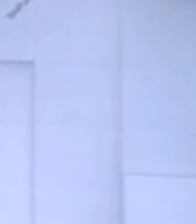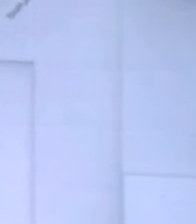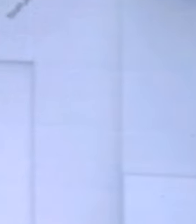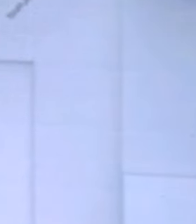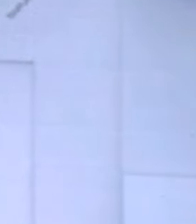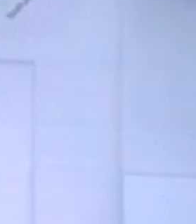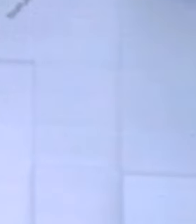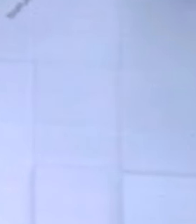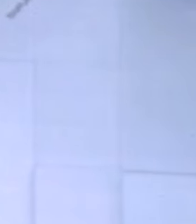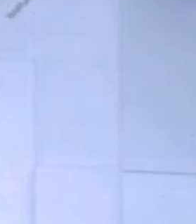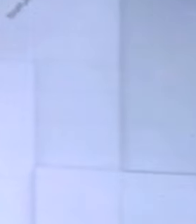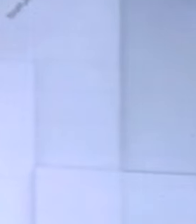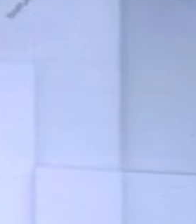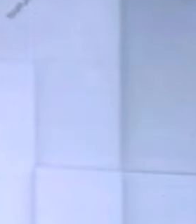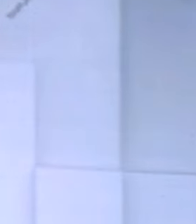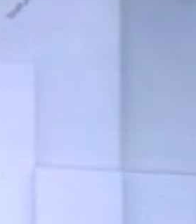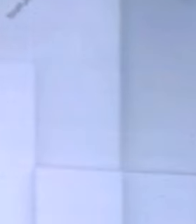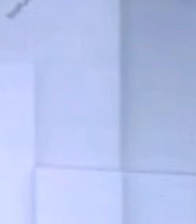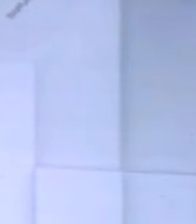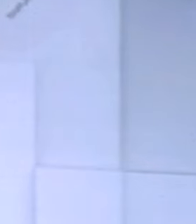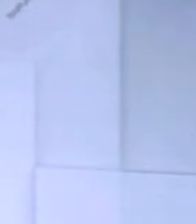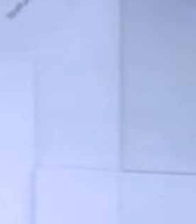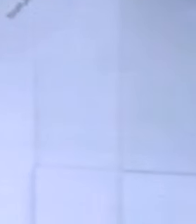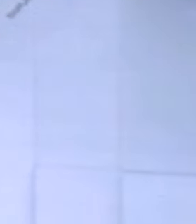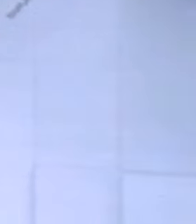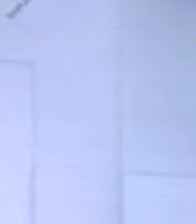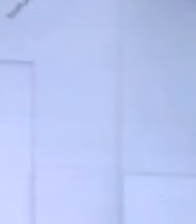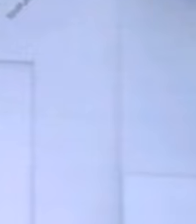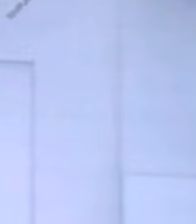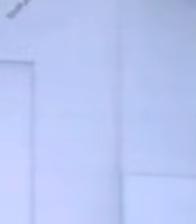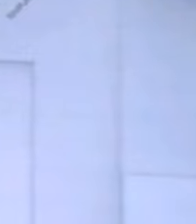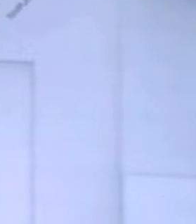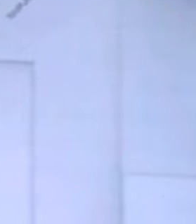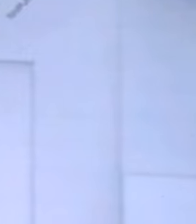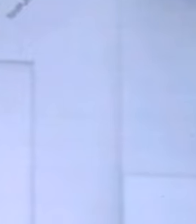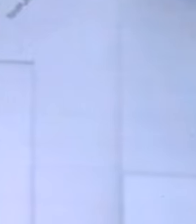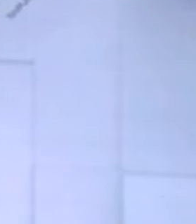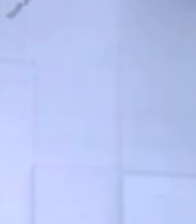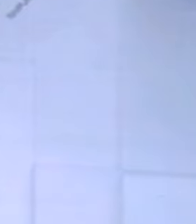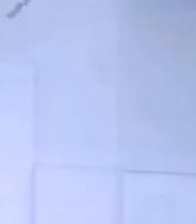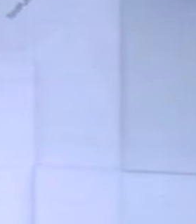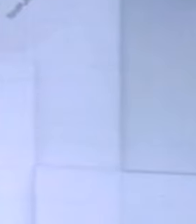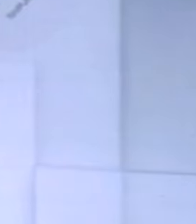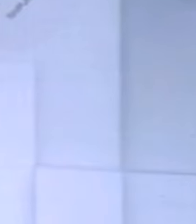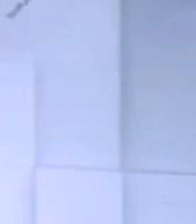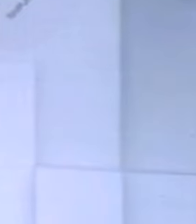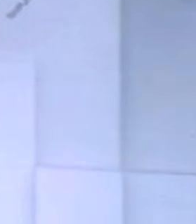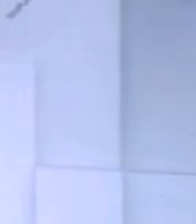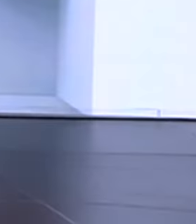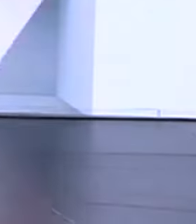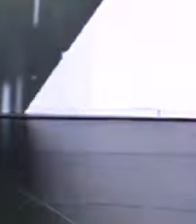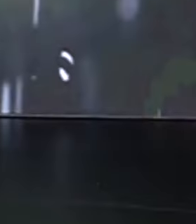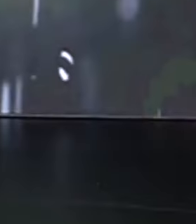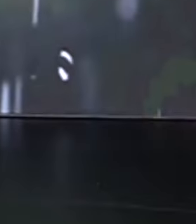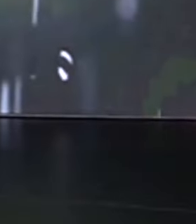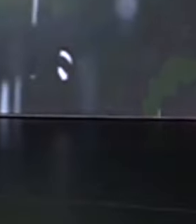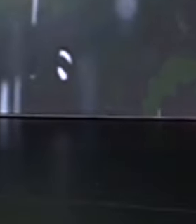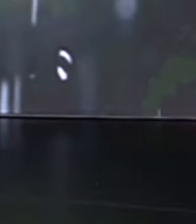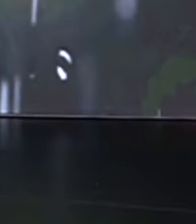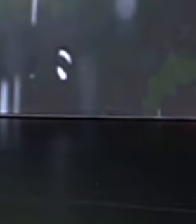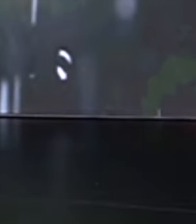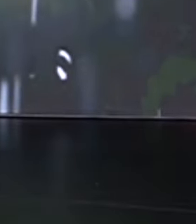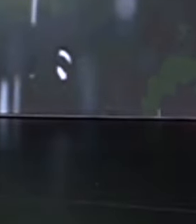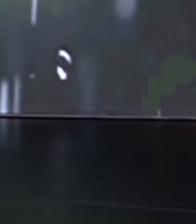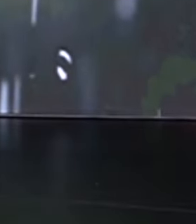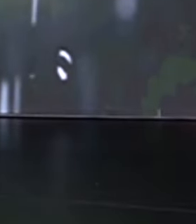Армысыз ардақты ғайын студияда Мөлдір Абдрейм. Назарларыңызға жұма 12-ші жылдегі арнаған ауырай болжамын ұсынам. Солтүстікте жауын